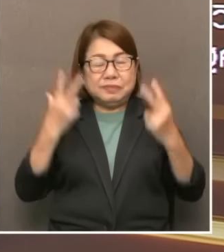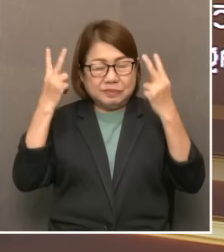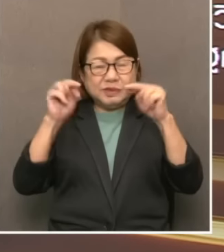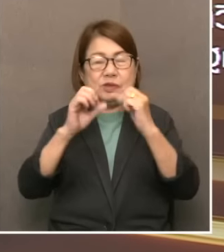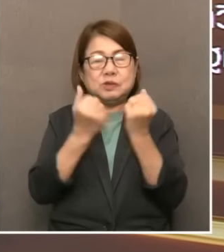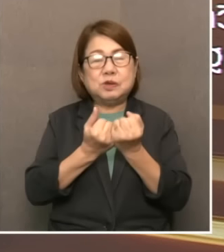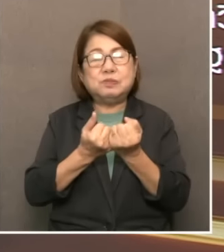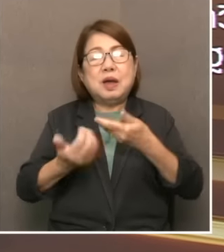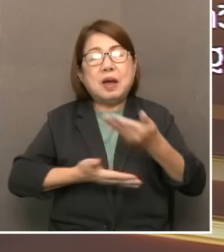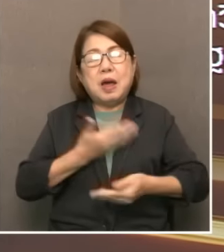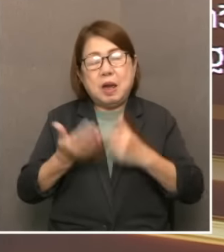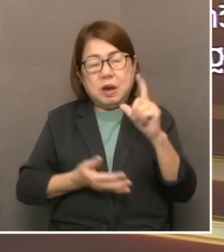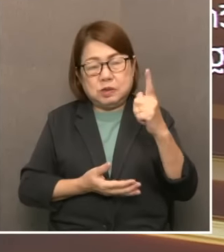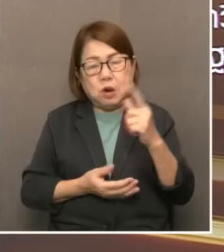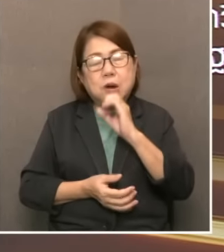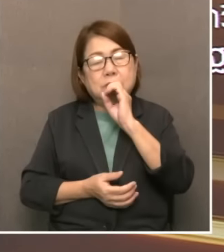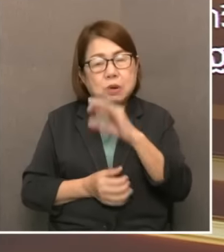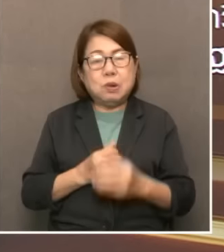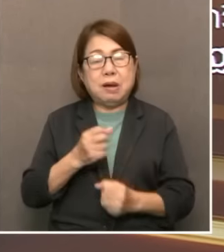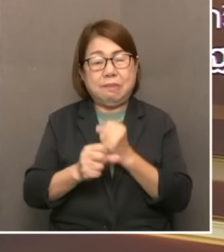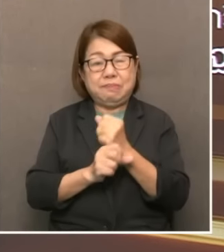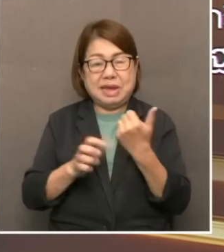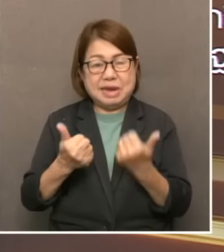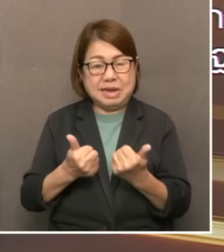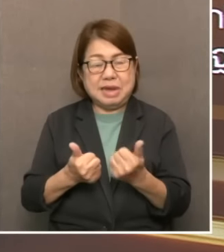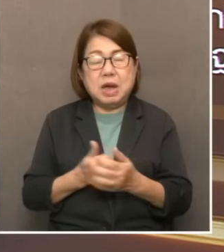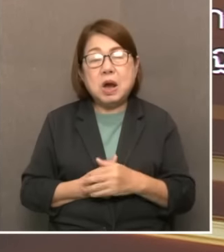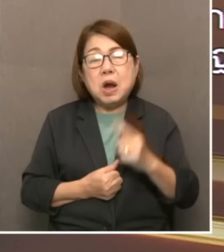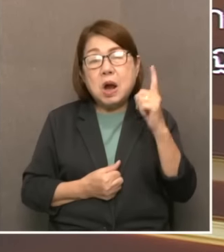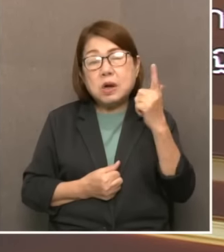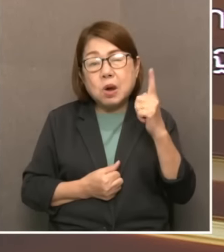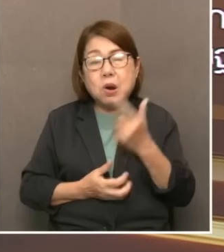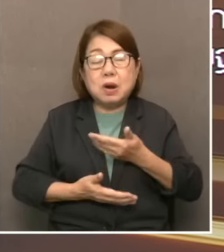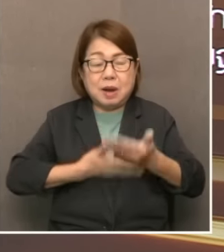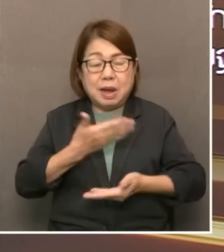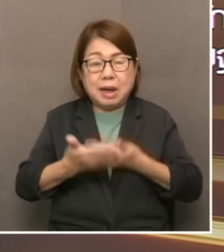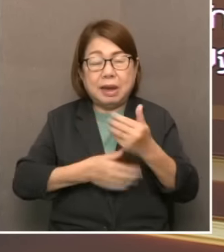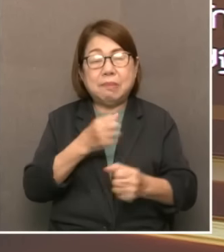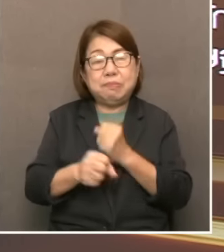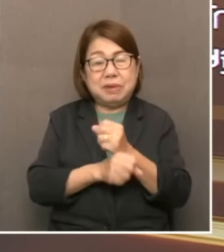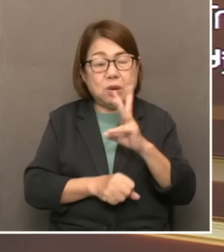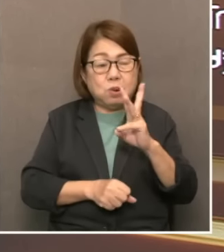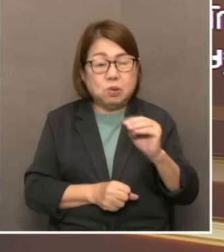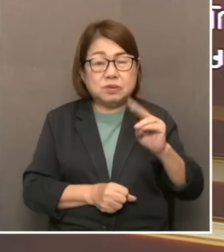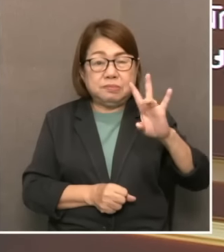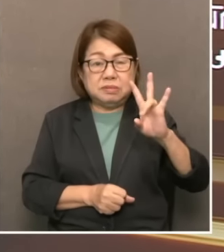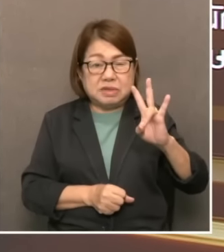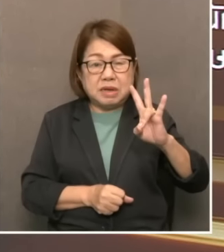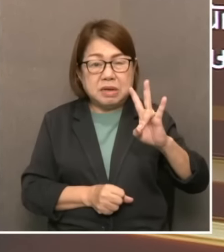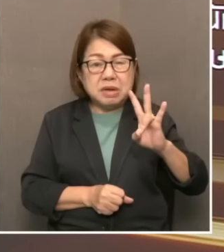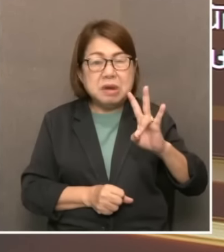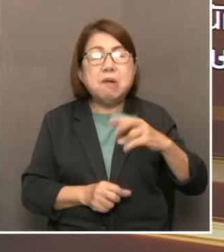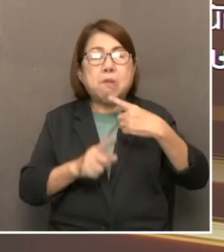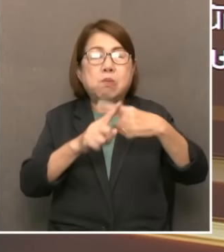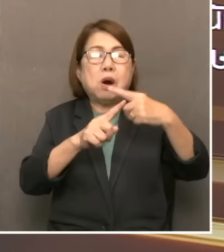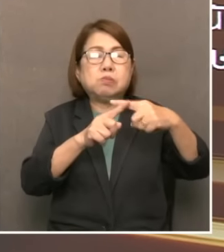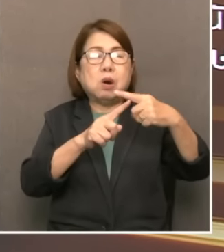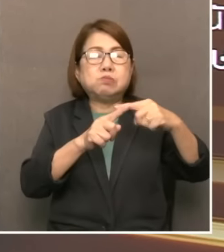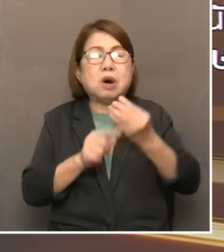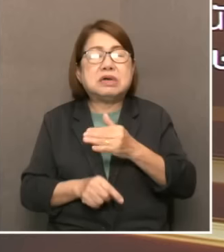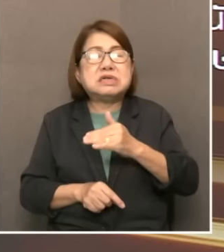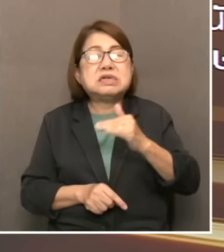ด้วยนะครับว่าสำหรับปีนี้นะแนวโน้มราคาทองคำในปี2567นั้นเป็นขาขึ้นครับแต่ยังคง